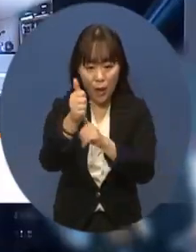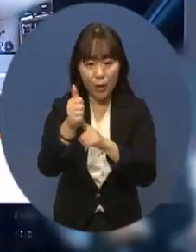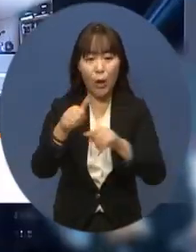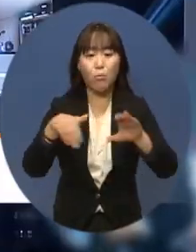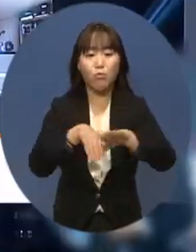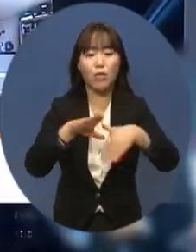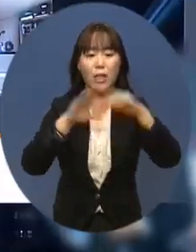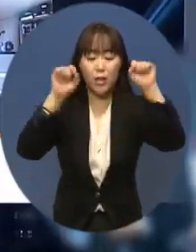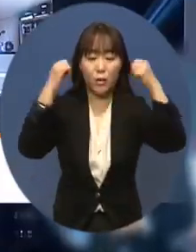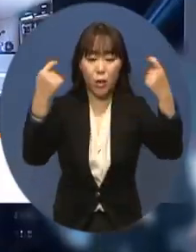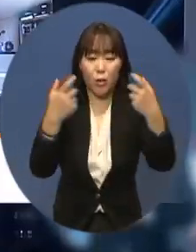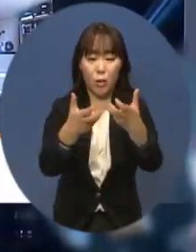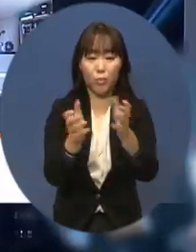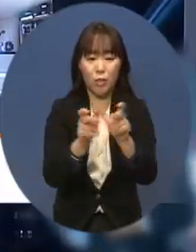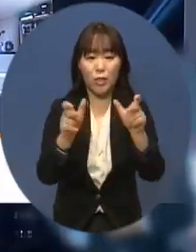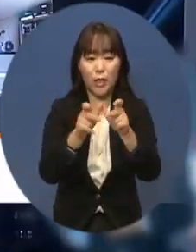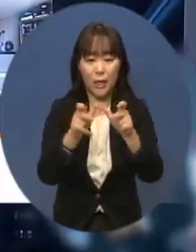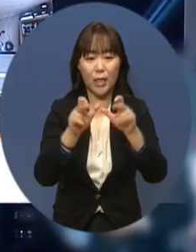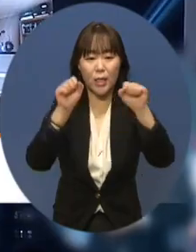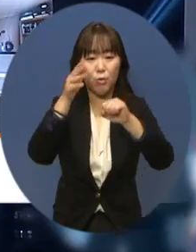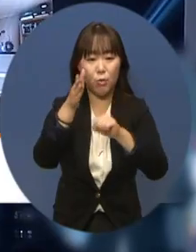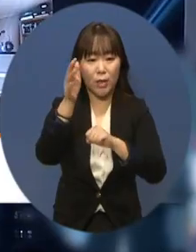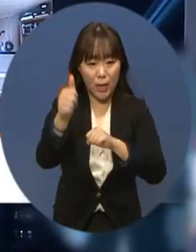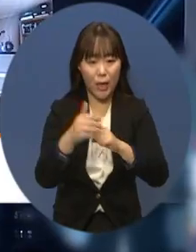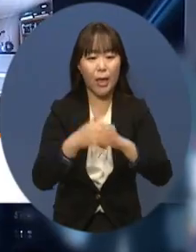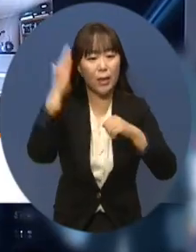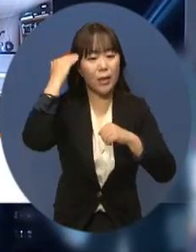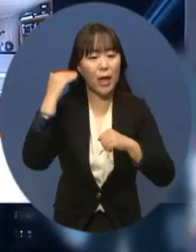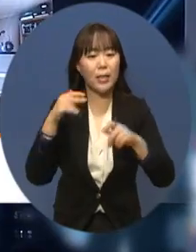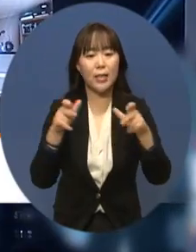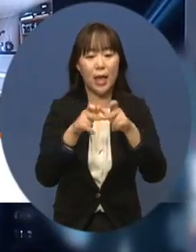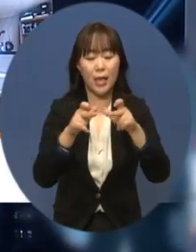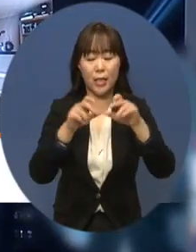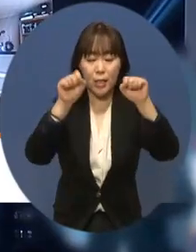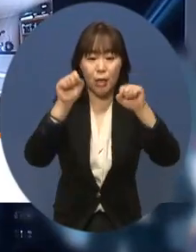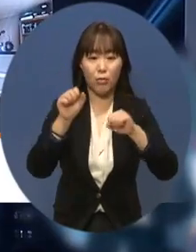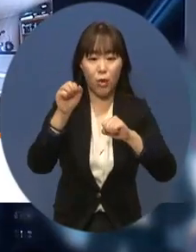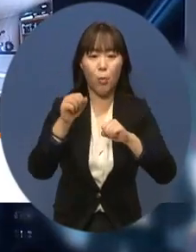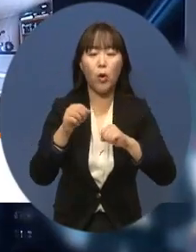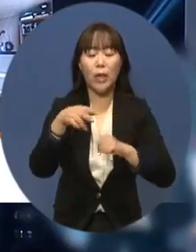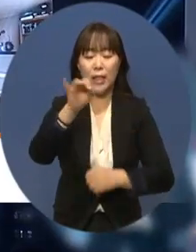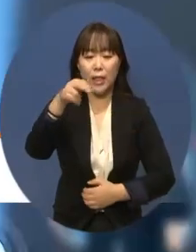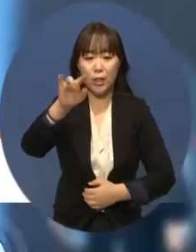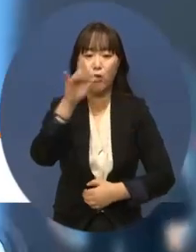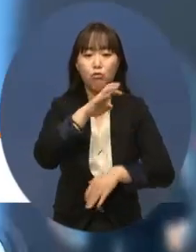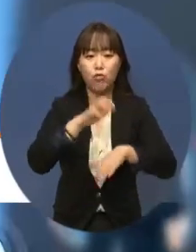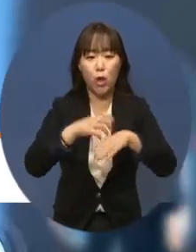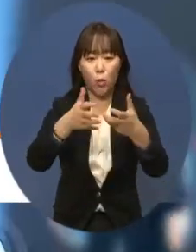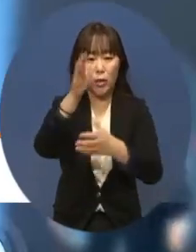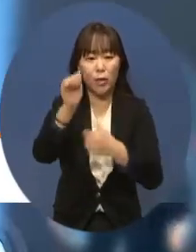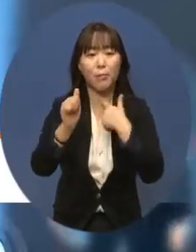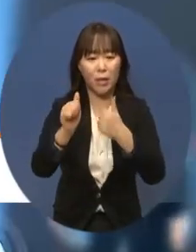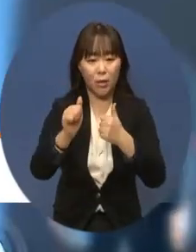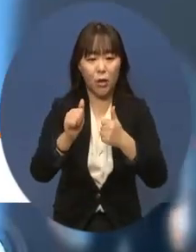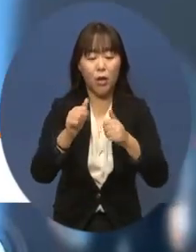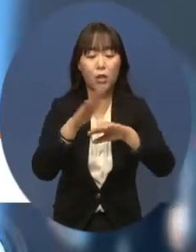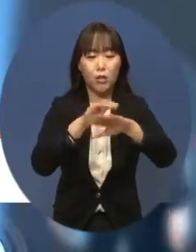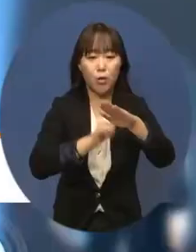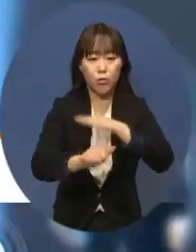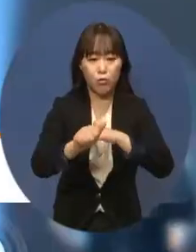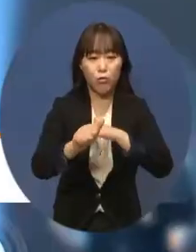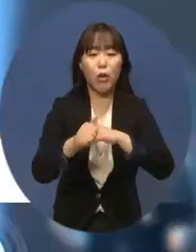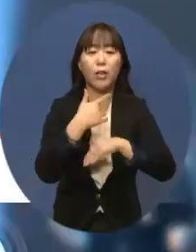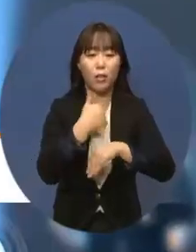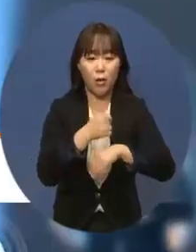문화체육관광부 장애인체육 과장 대한장애인체육회의 2000 훈련 원장 등을 여기만 선수출신 행정 전문가